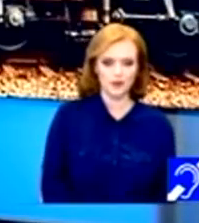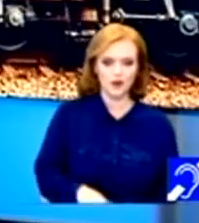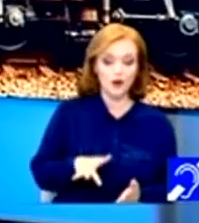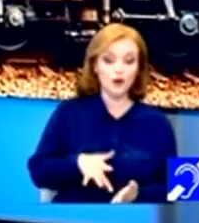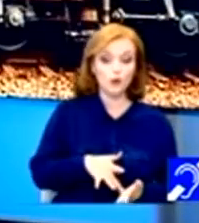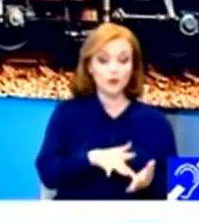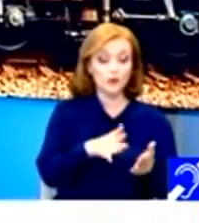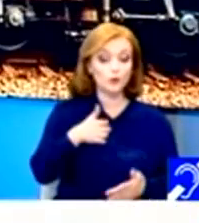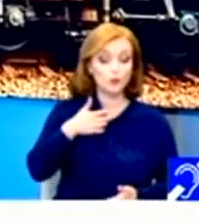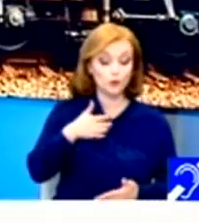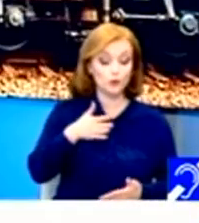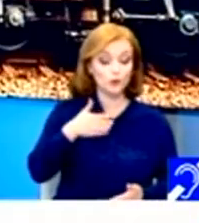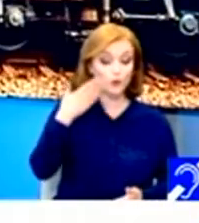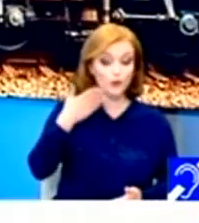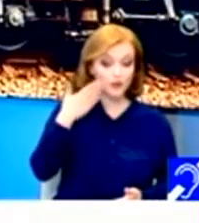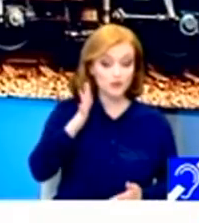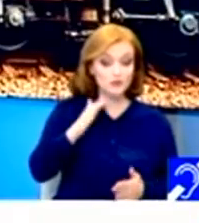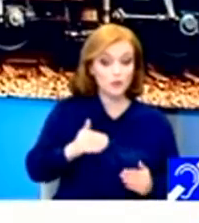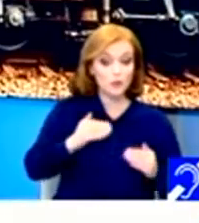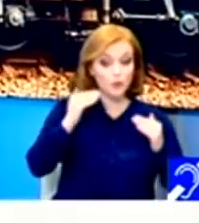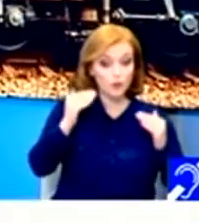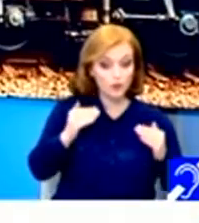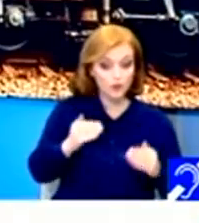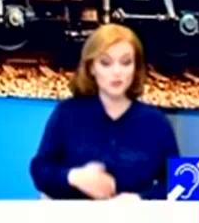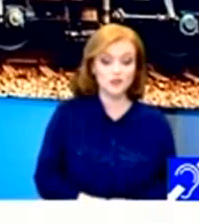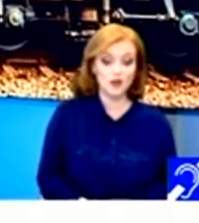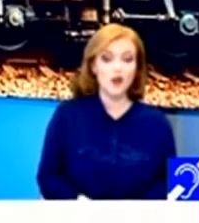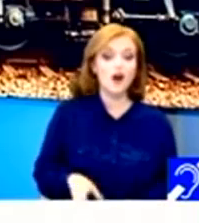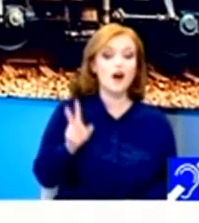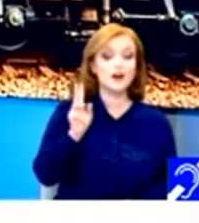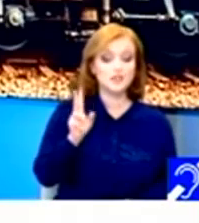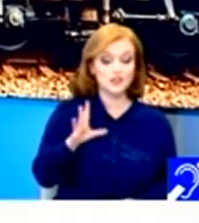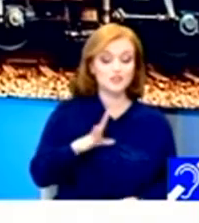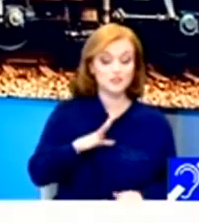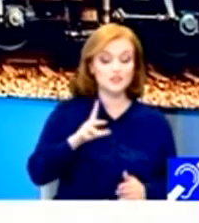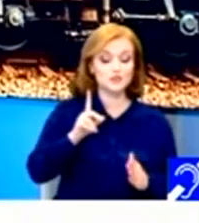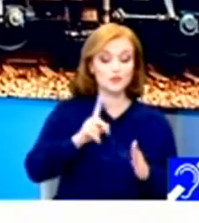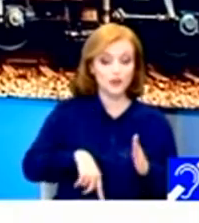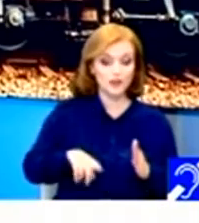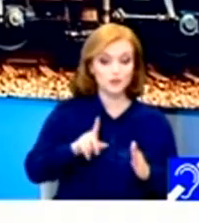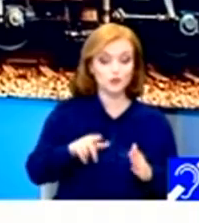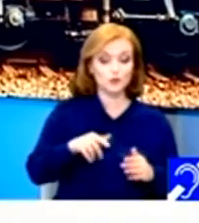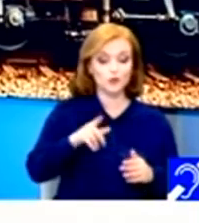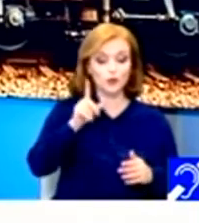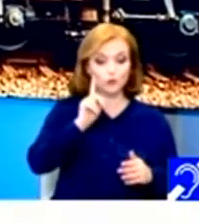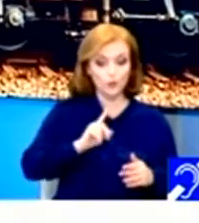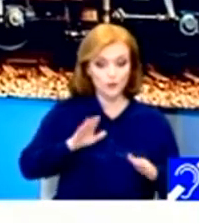Călătoria cu trenul în România va costa mai mult pentru cei care vor să fie siguri că vor găsi locuri în compartimente. CFR Călători vrea să